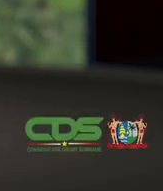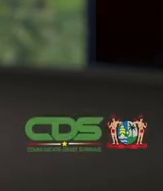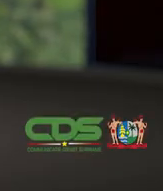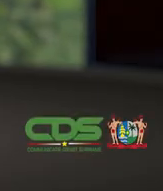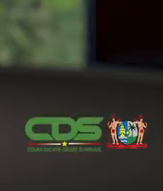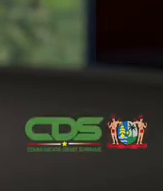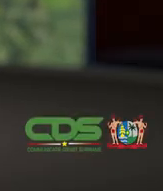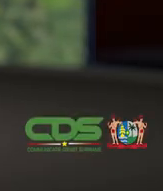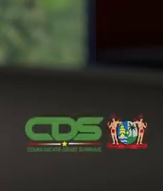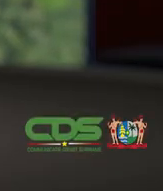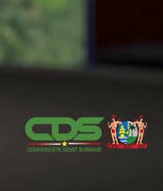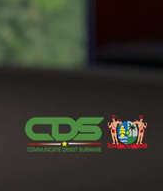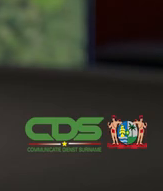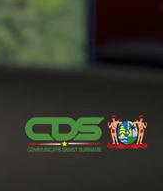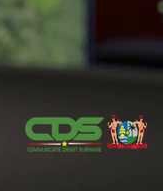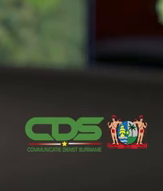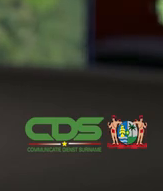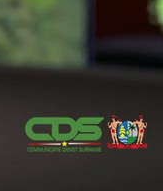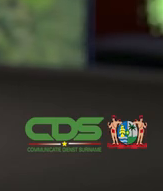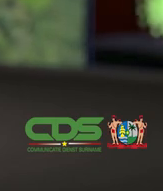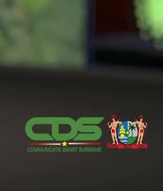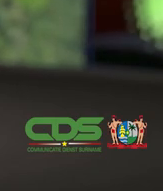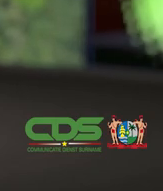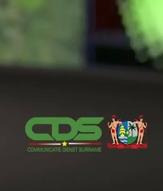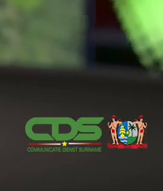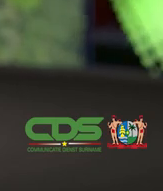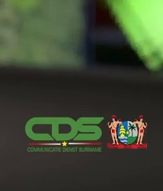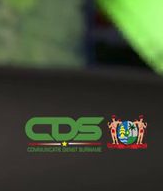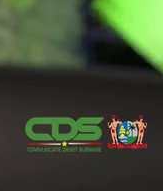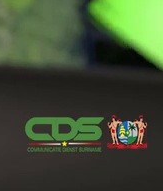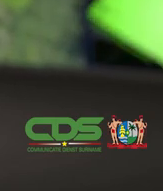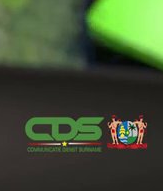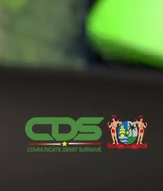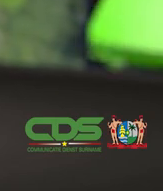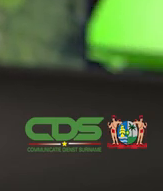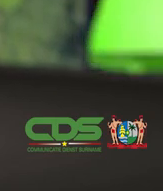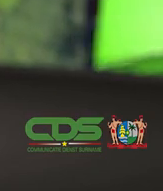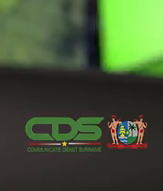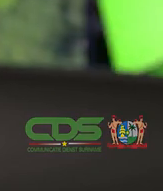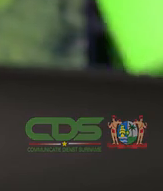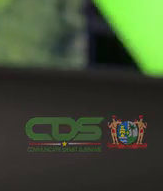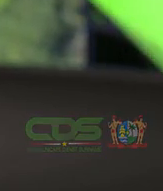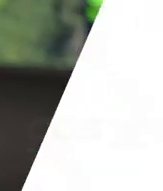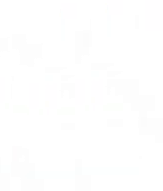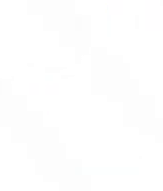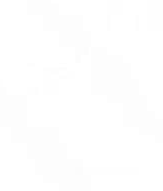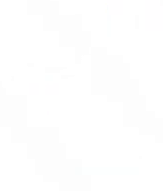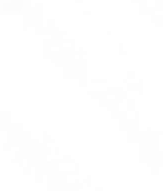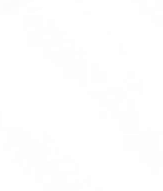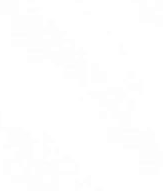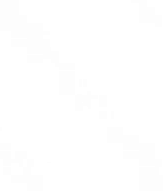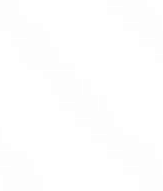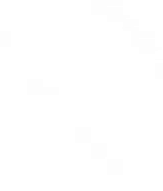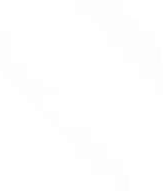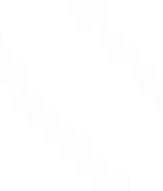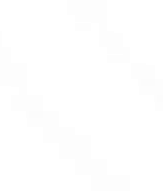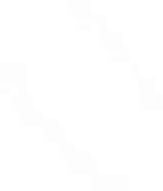Kijkers, dit is Focus, het programma waar het accent gelegd wordt op de activiteiten die voor u van belang zijn.